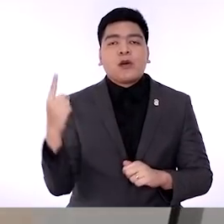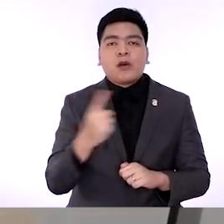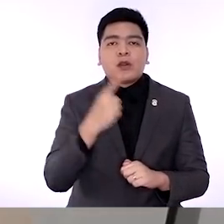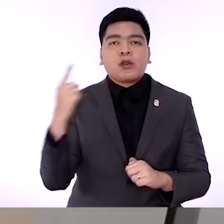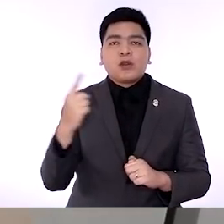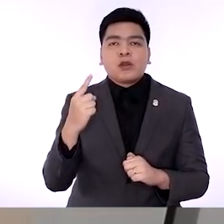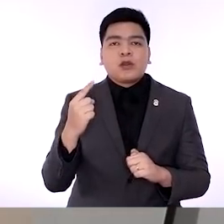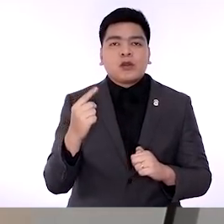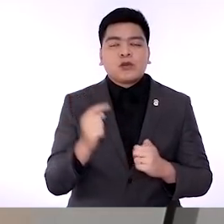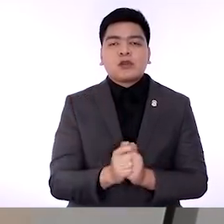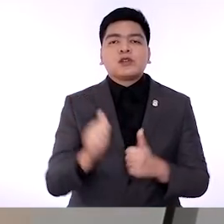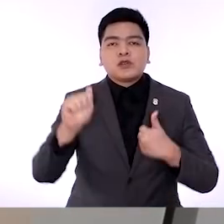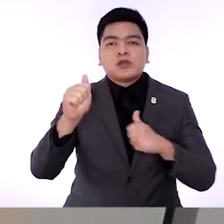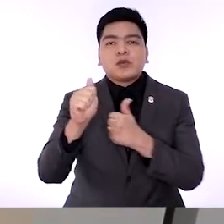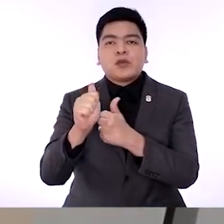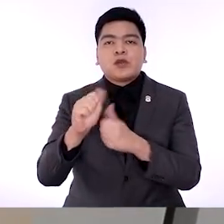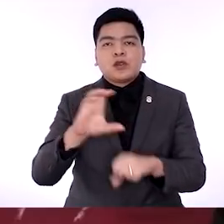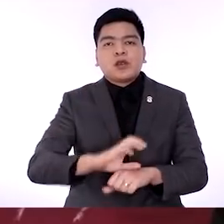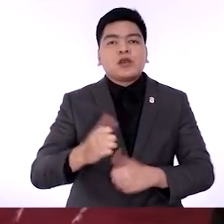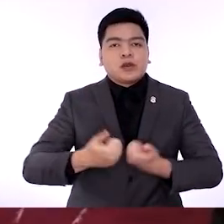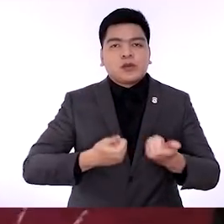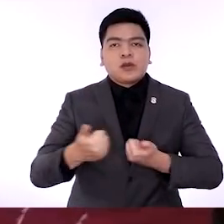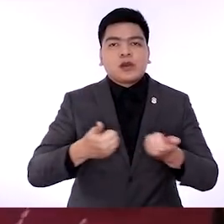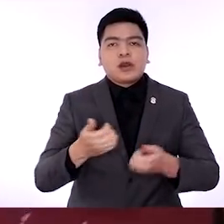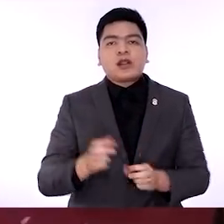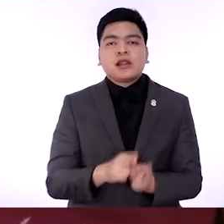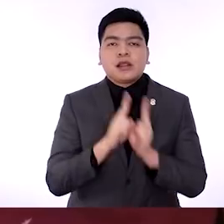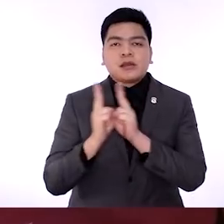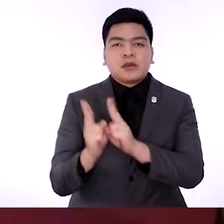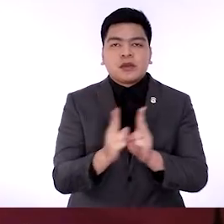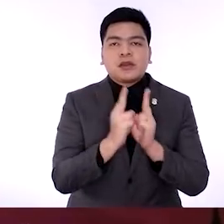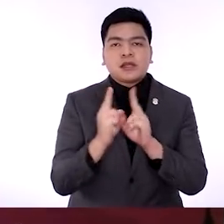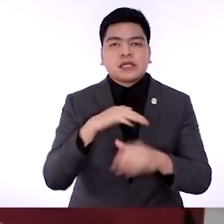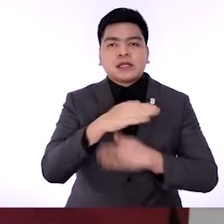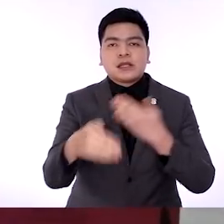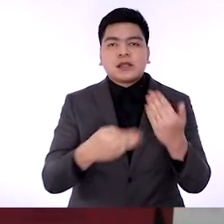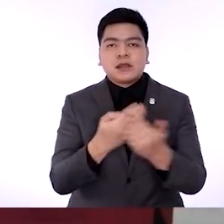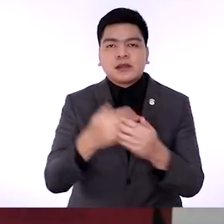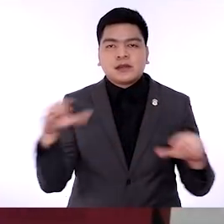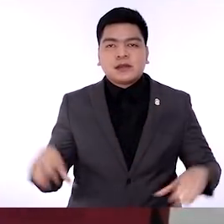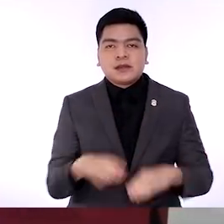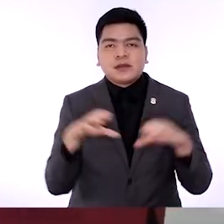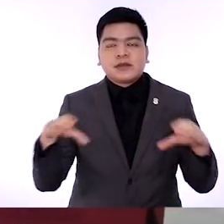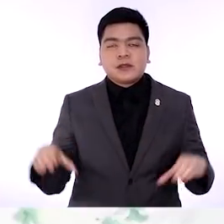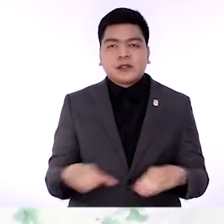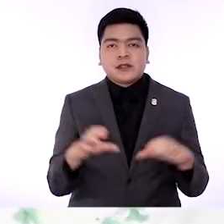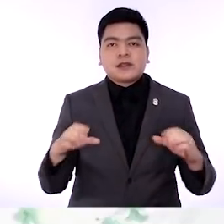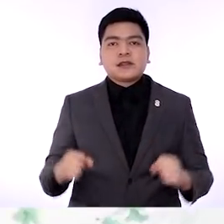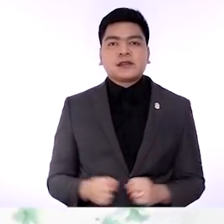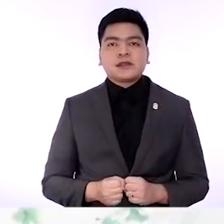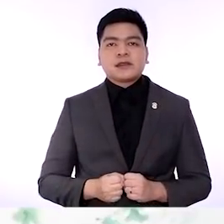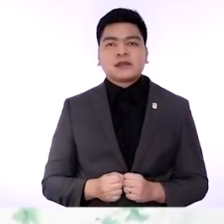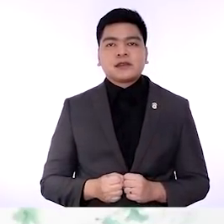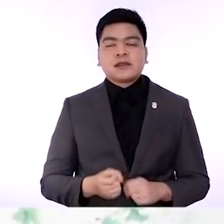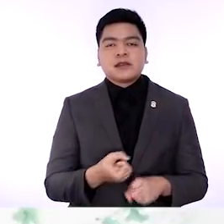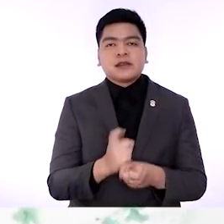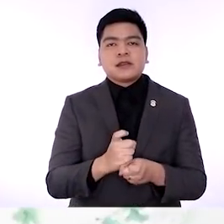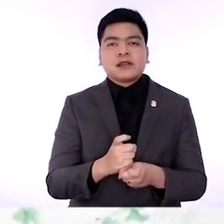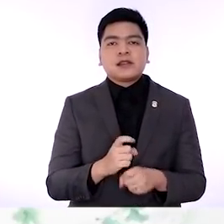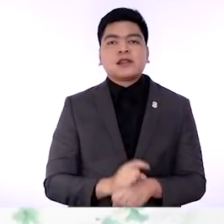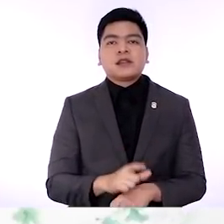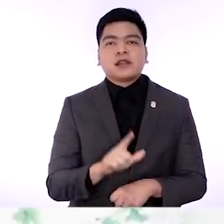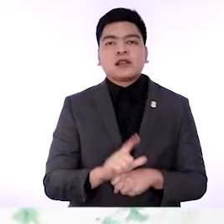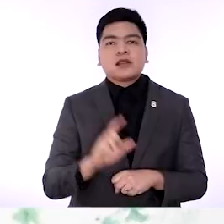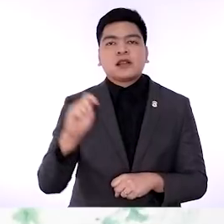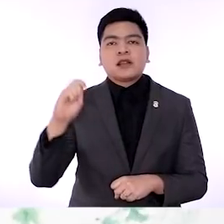ng pamamahala na sila'y laging makikipagkaisa sa mga aktibidad sa iglesia. Mula po rito sa lokal